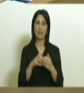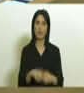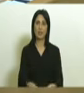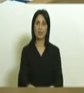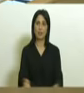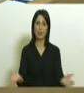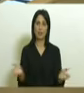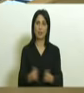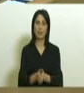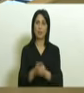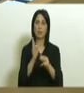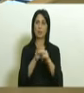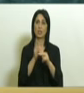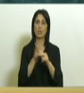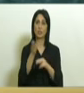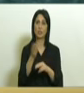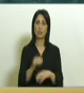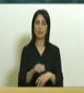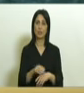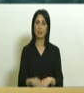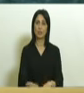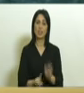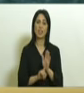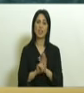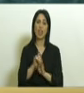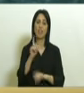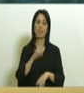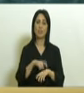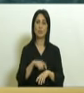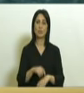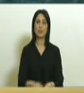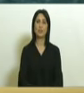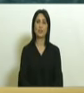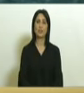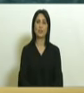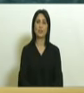ბატონო გიგა, ხელს უშლით თქვენს კოლეგას ოპოზიციიდან. ხალხი გამირთეს, თქვენ შეიძლება.